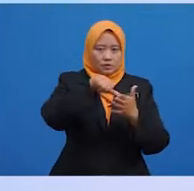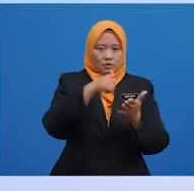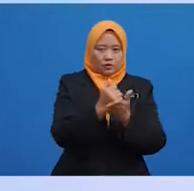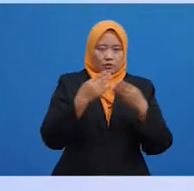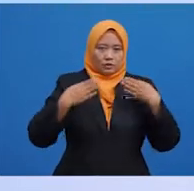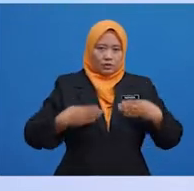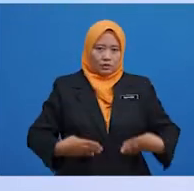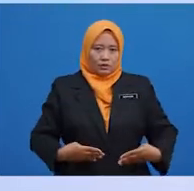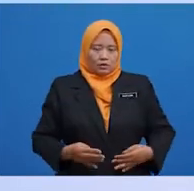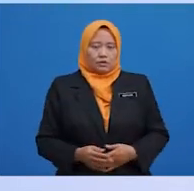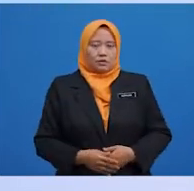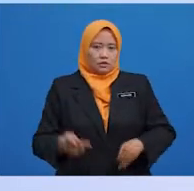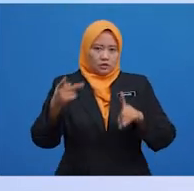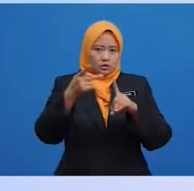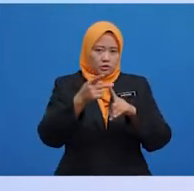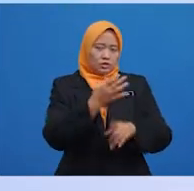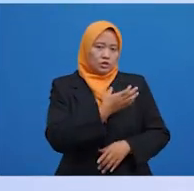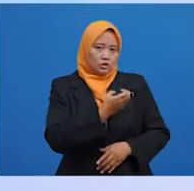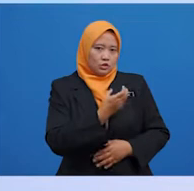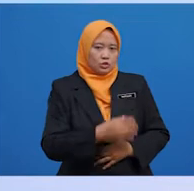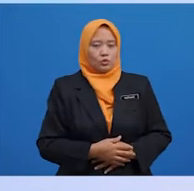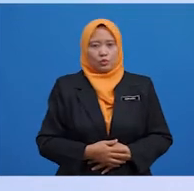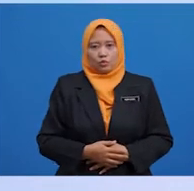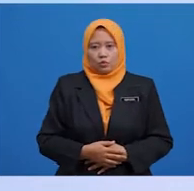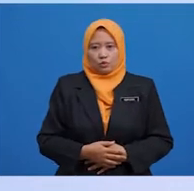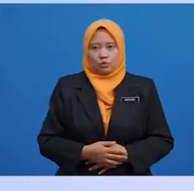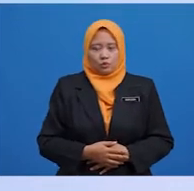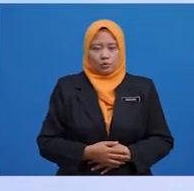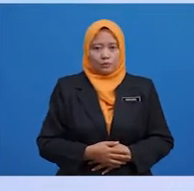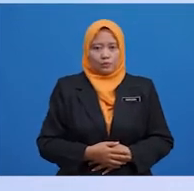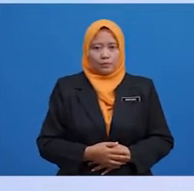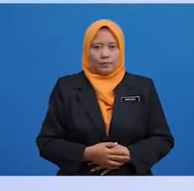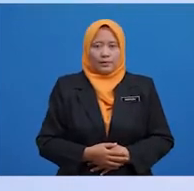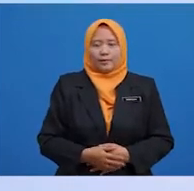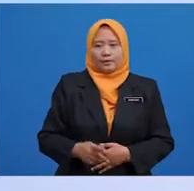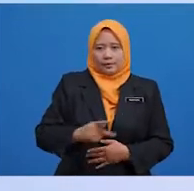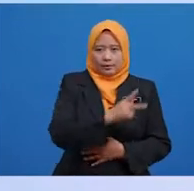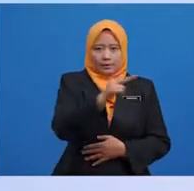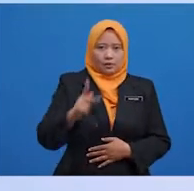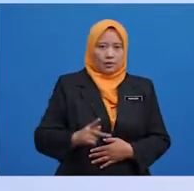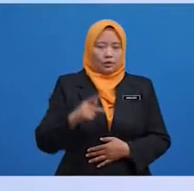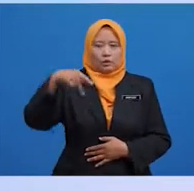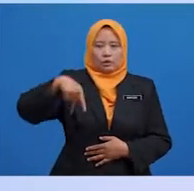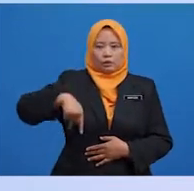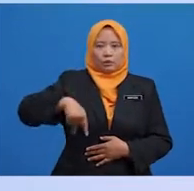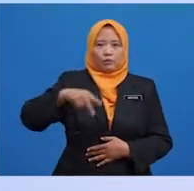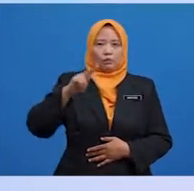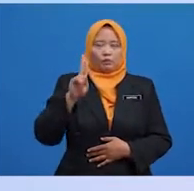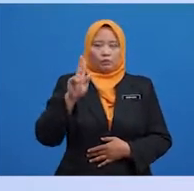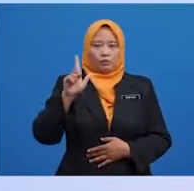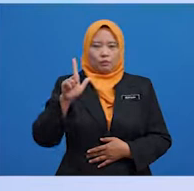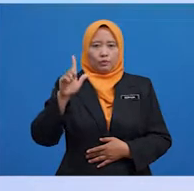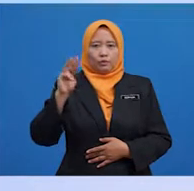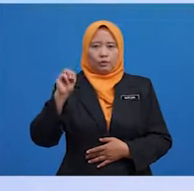dengan membawa darah nyah oksigen. Kitaran pulmonari pula ialah kitaran darah yang kurang oksigen dari